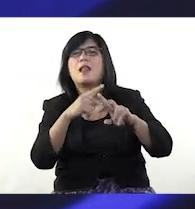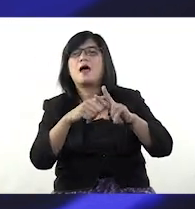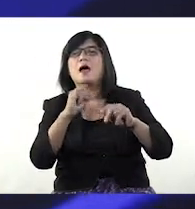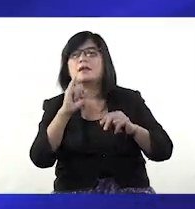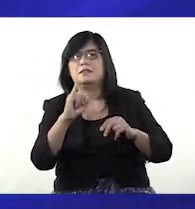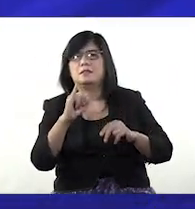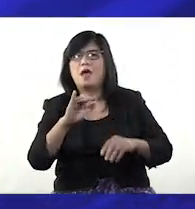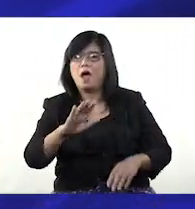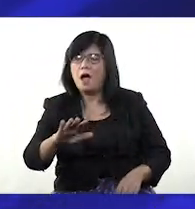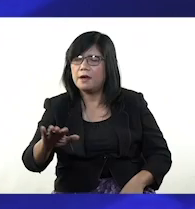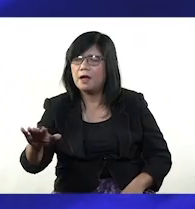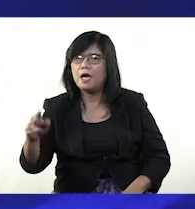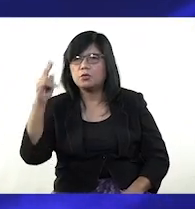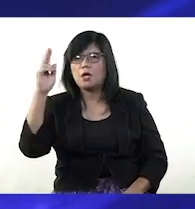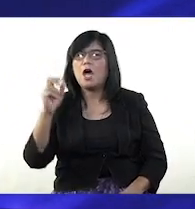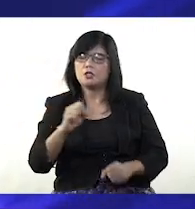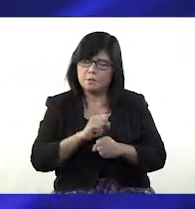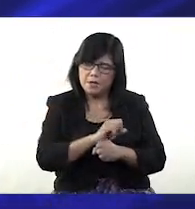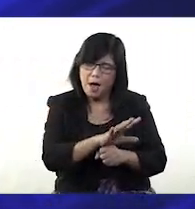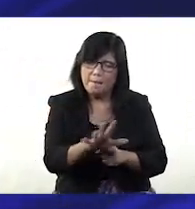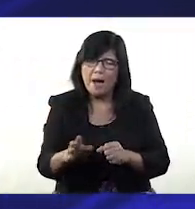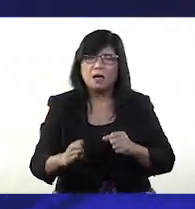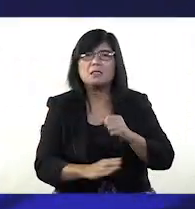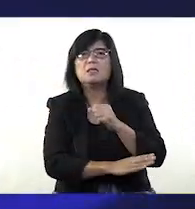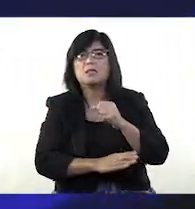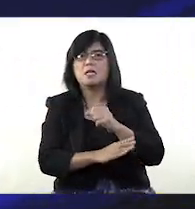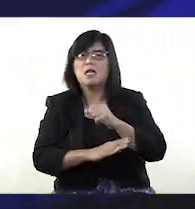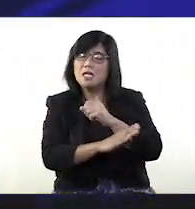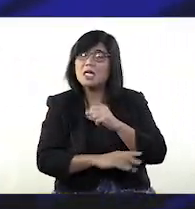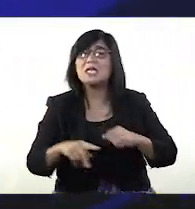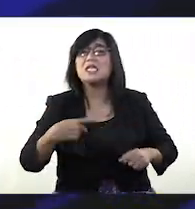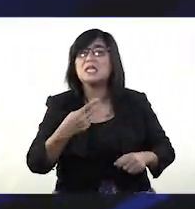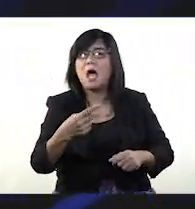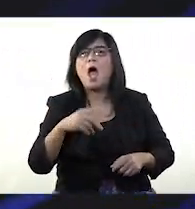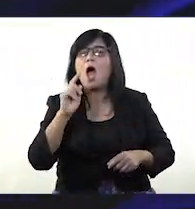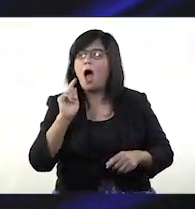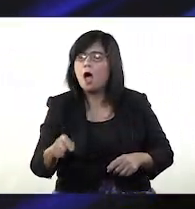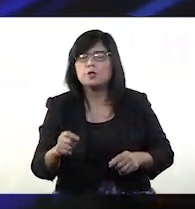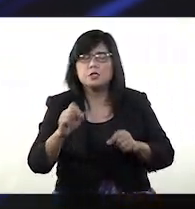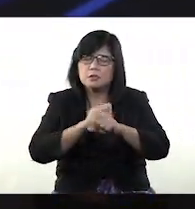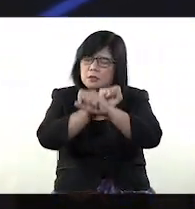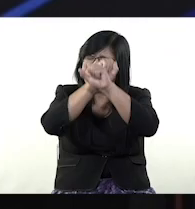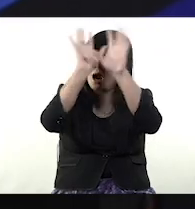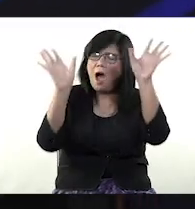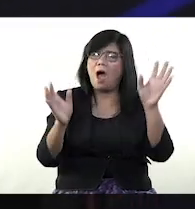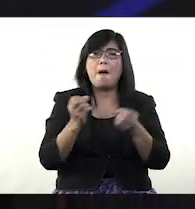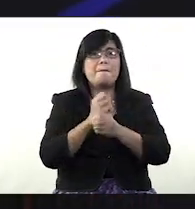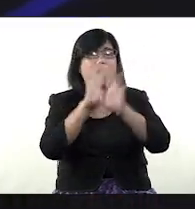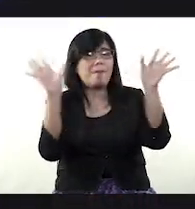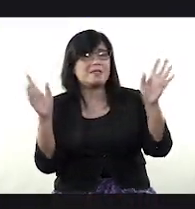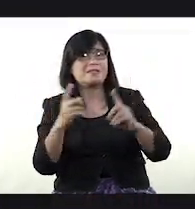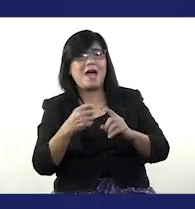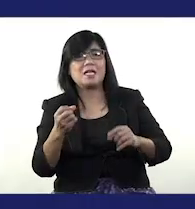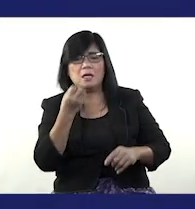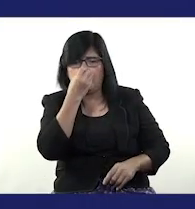Tuhan berdampak di negerinya negerinya harus terang Hai negerinya lebih pakai kebusukan